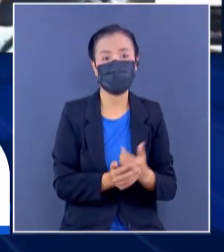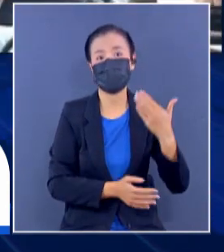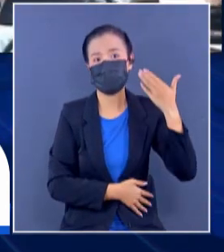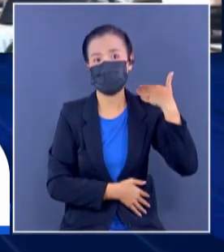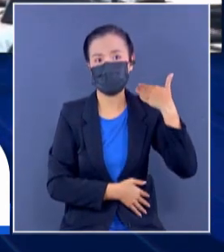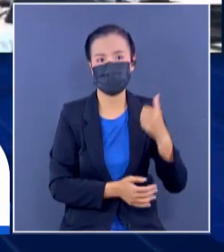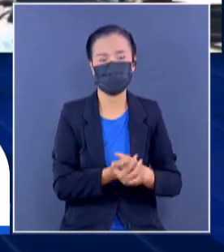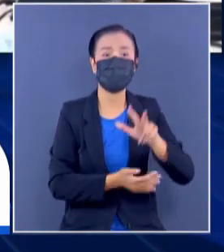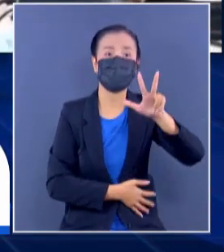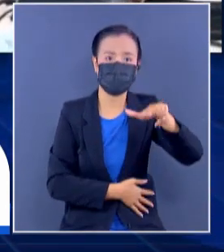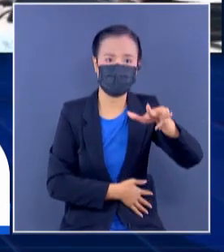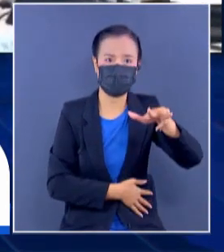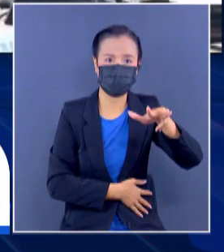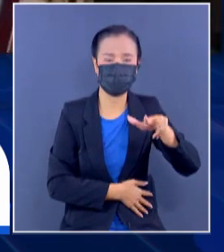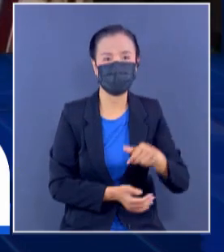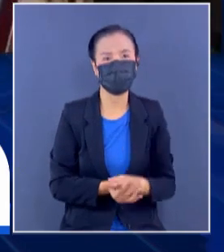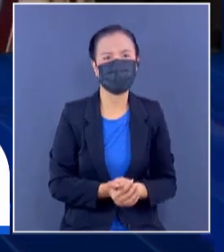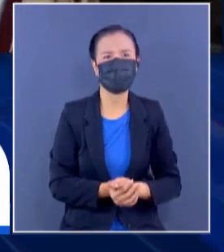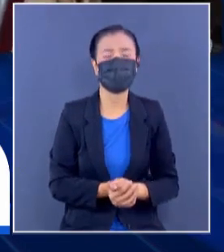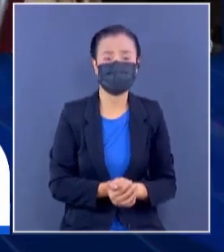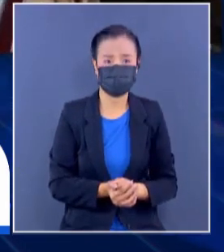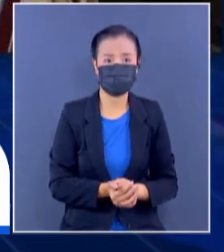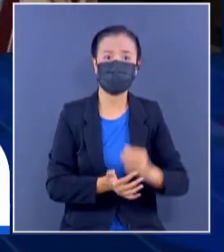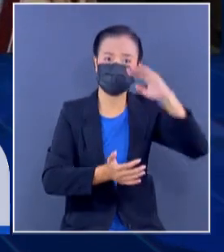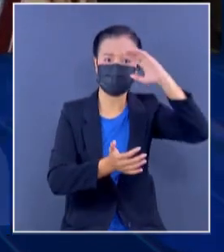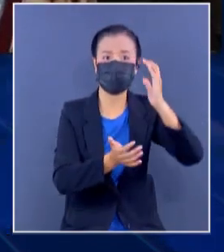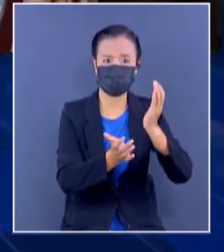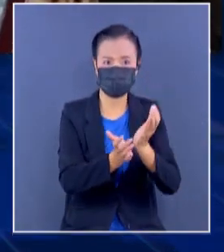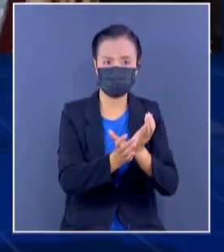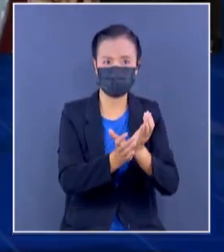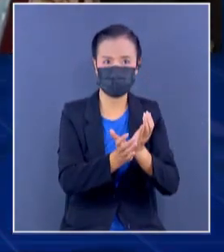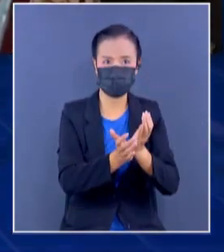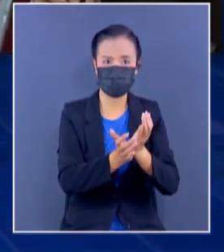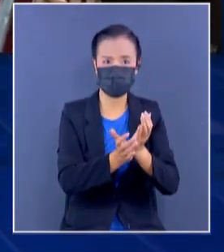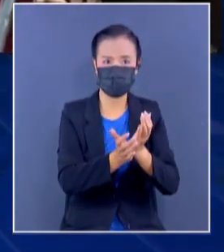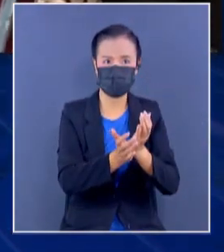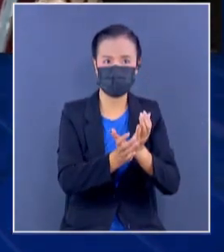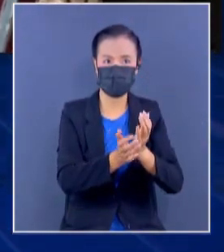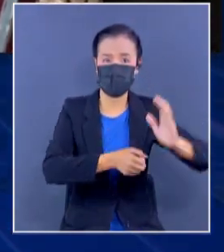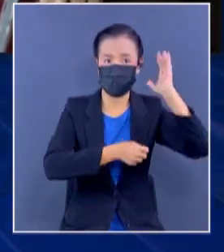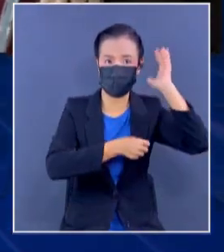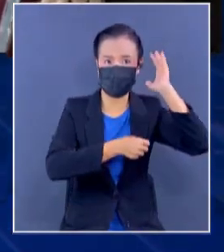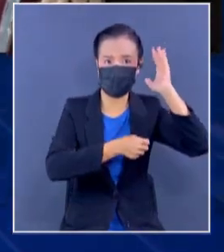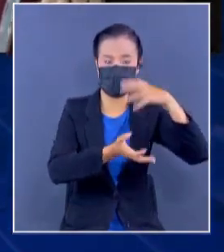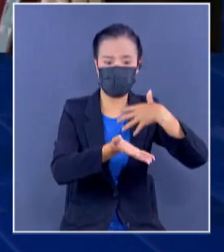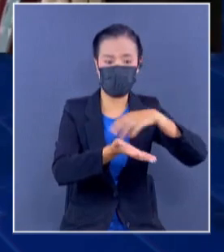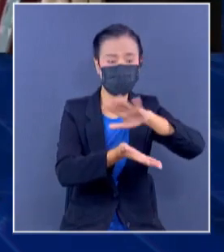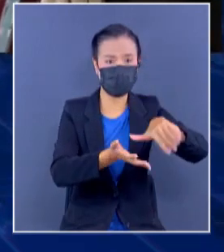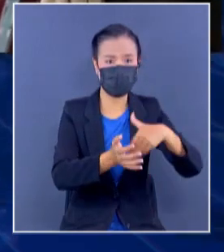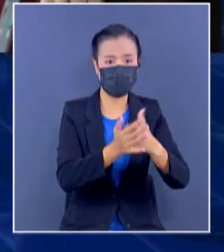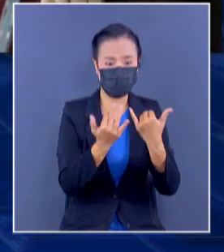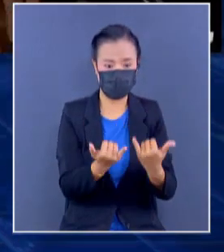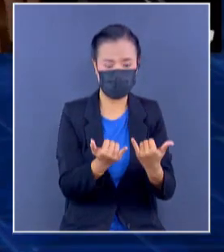นี่ย 3,000 บาทโอ้แล้วตำรวจครับเตรียมที่จะแถลงรายละเอียดทั้งหมดเดี๋ยวเราตามกันวัน